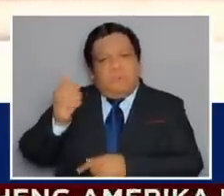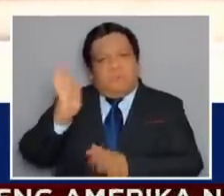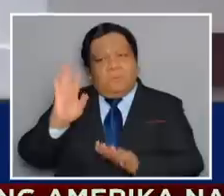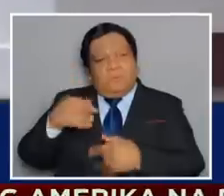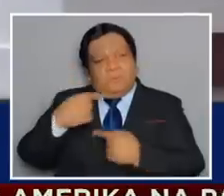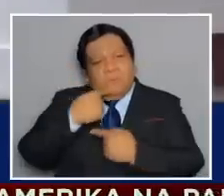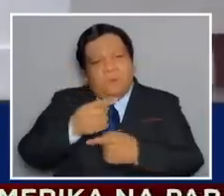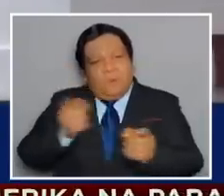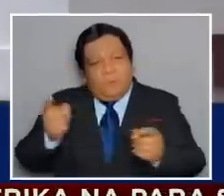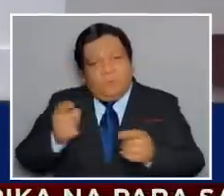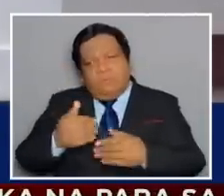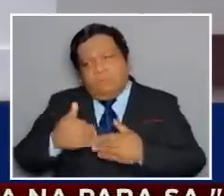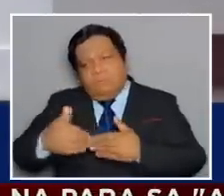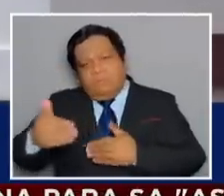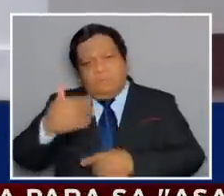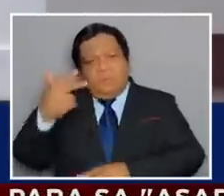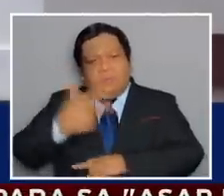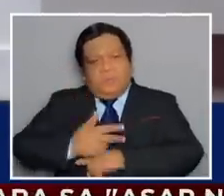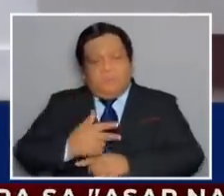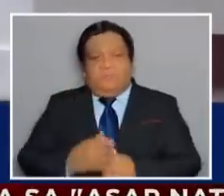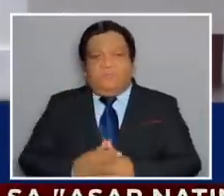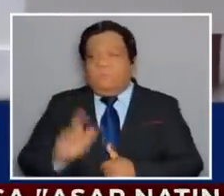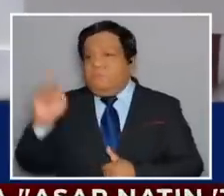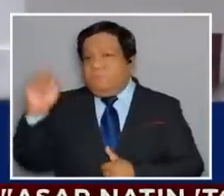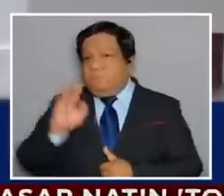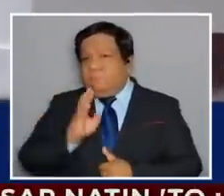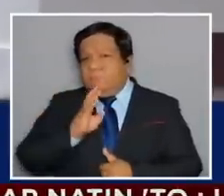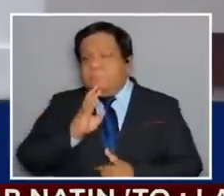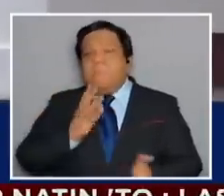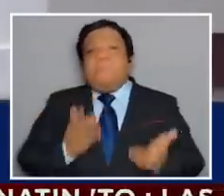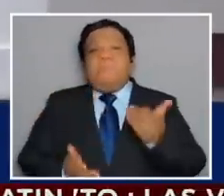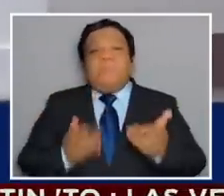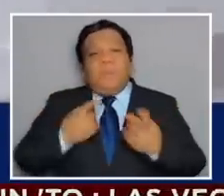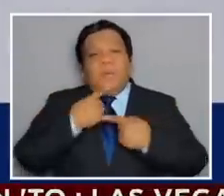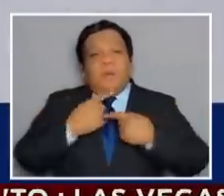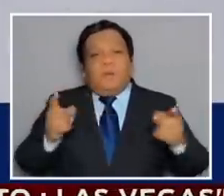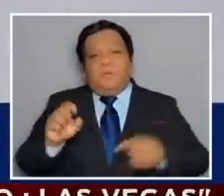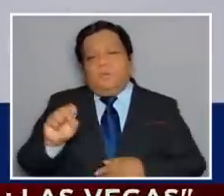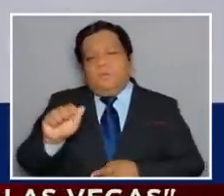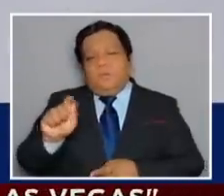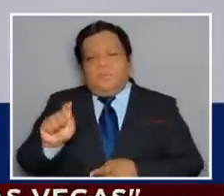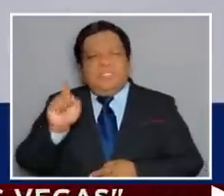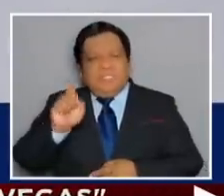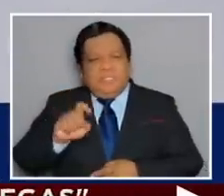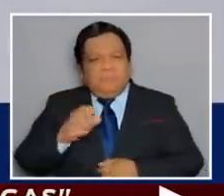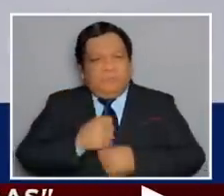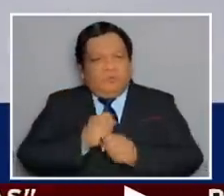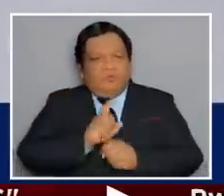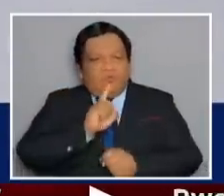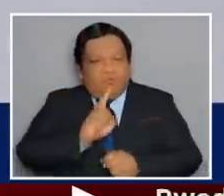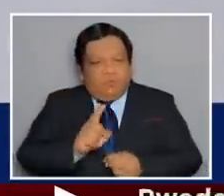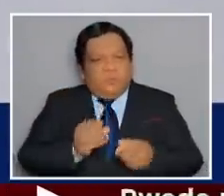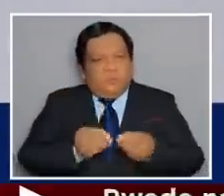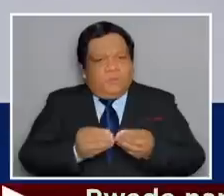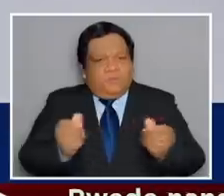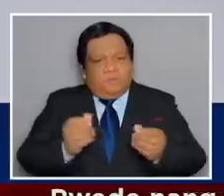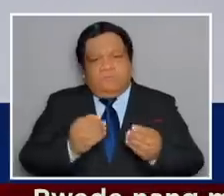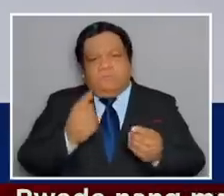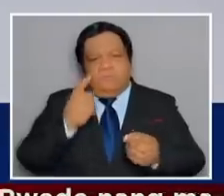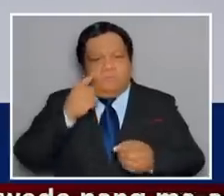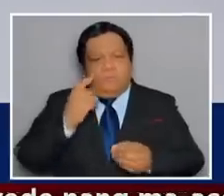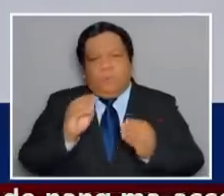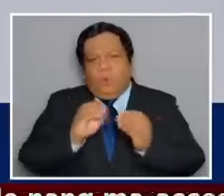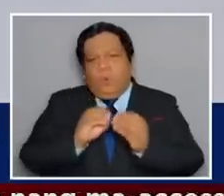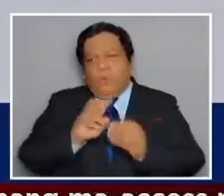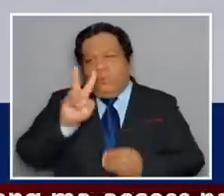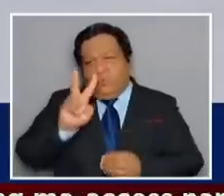1, 2, or 3 days. Maybe on Saturday. We have to tie up some loose ends. We need another case, two more case conferences to be able